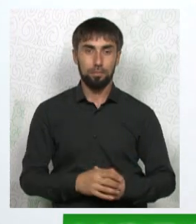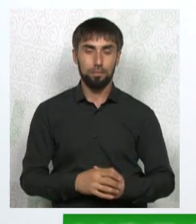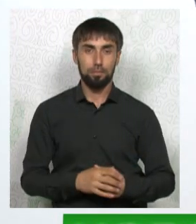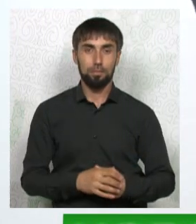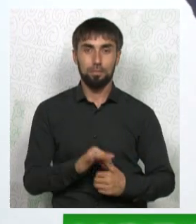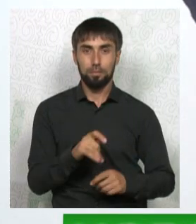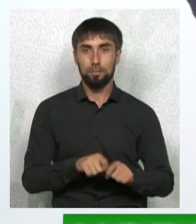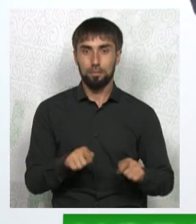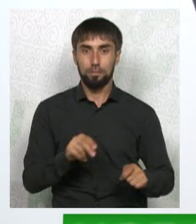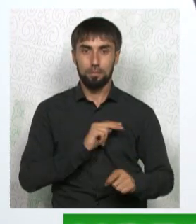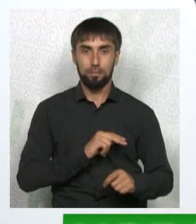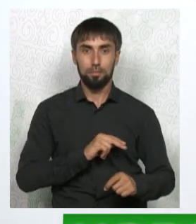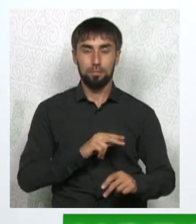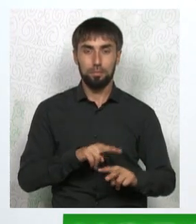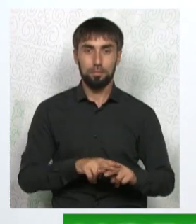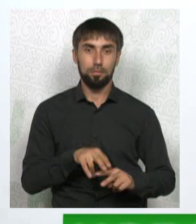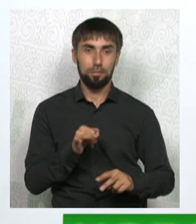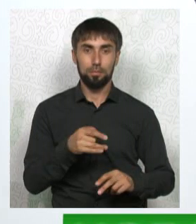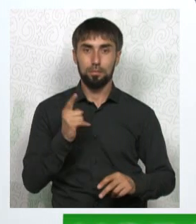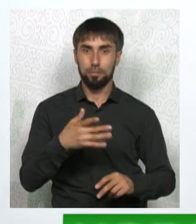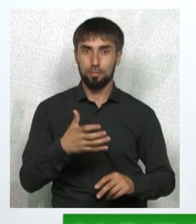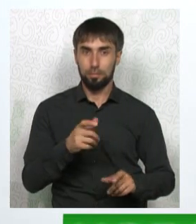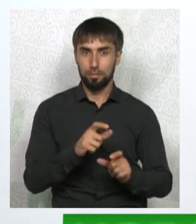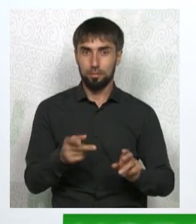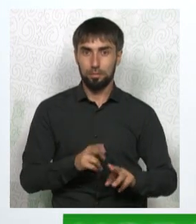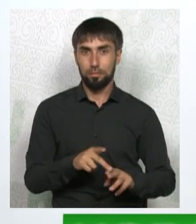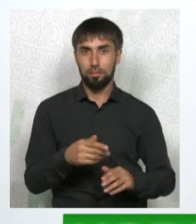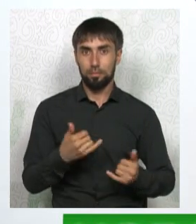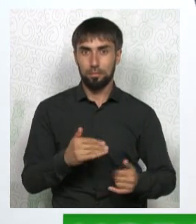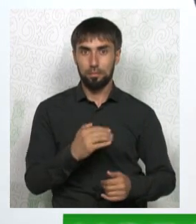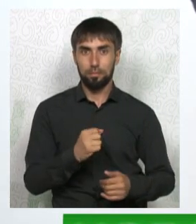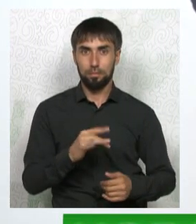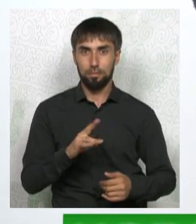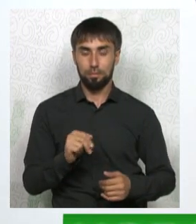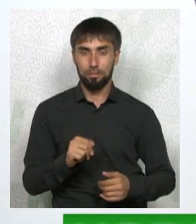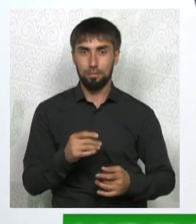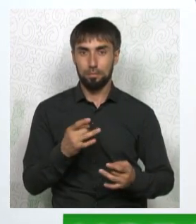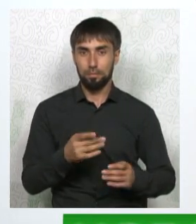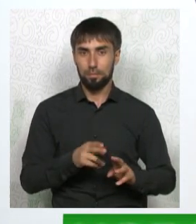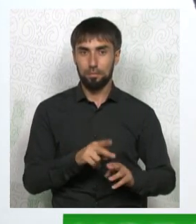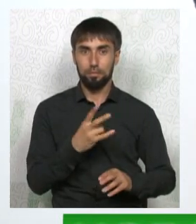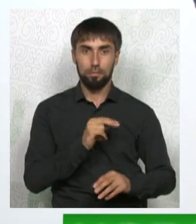мы создаем новые рабочие места. До 1500 – это просто фантастика на одном рабочем месте.